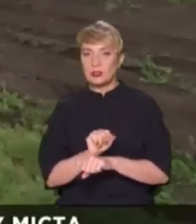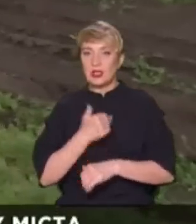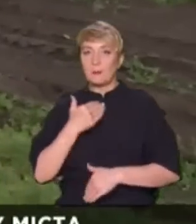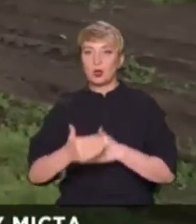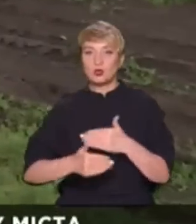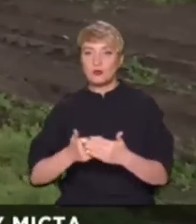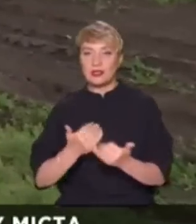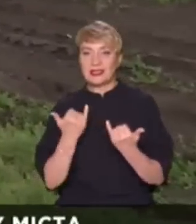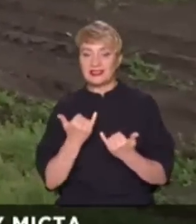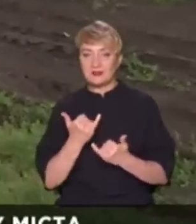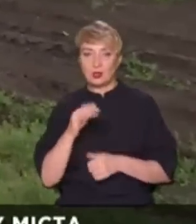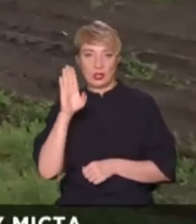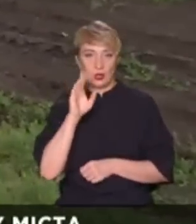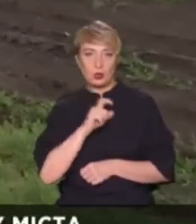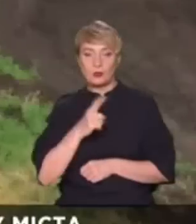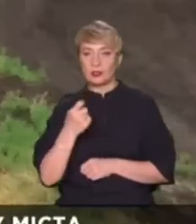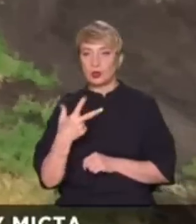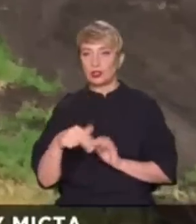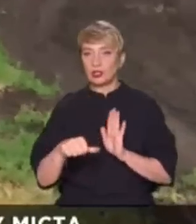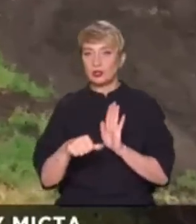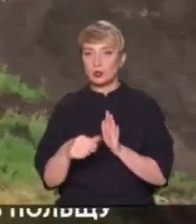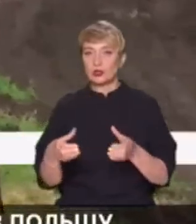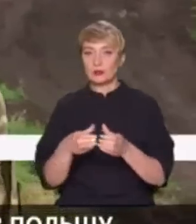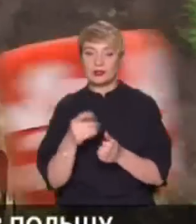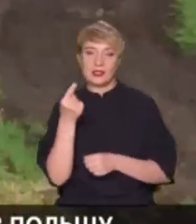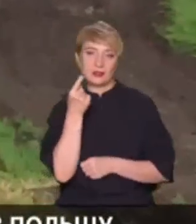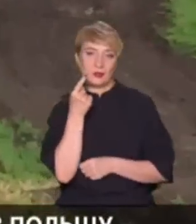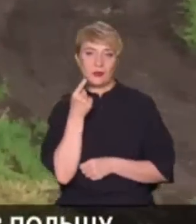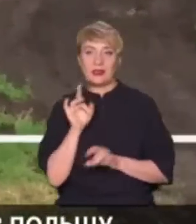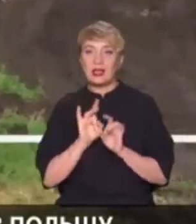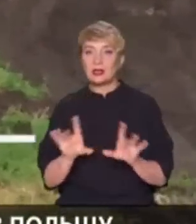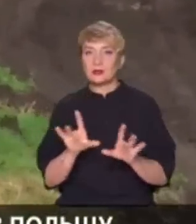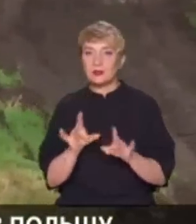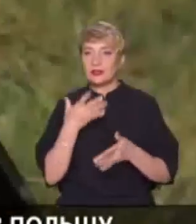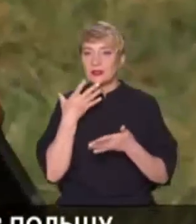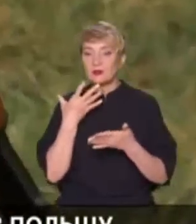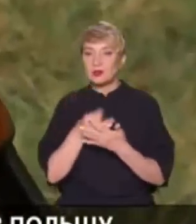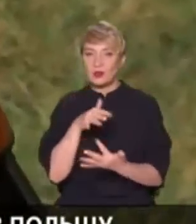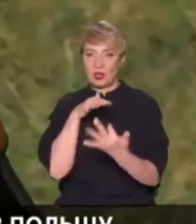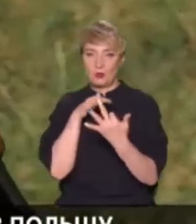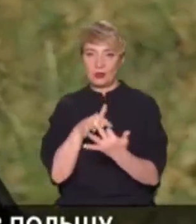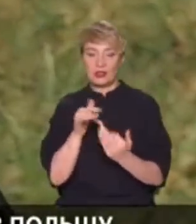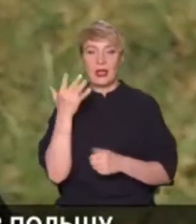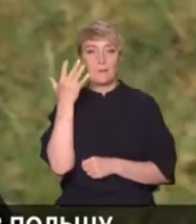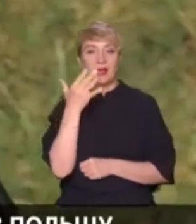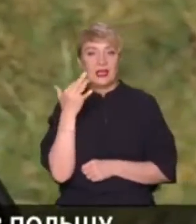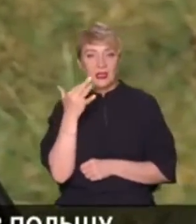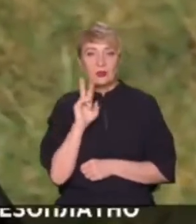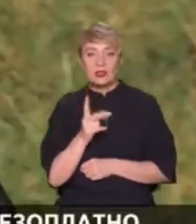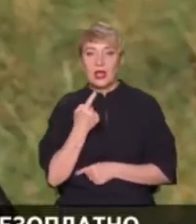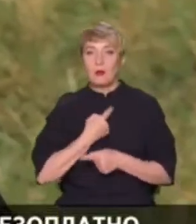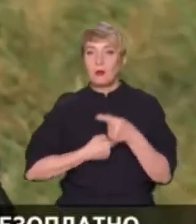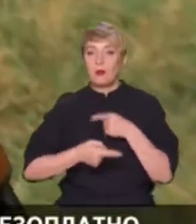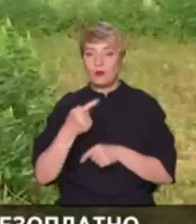Сьогодні хлопці із 136-ї бригади трохи сором'язливо розповідають про свої бої і мріють про те, як повернуться